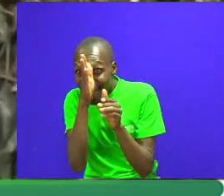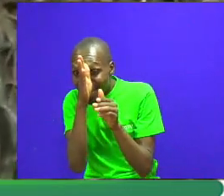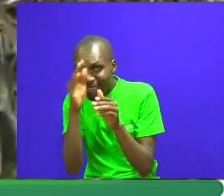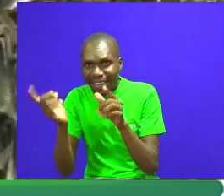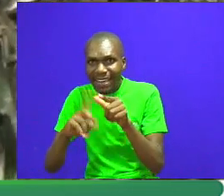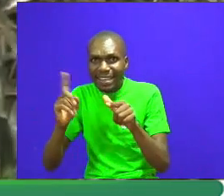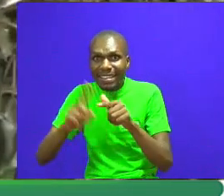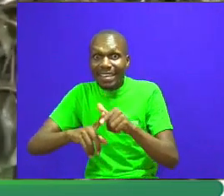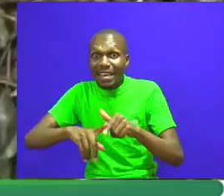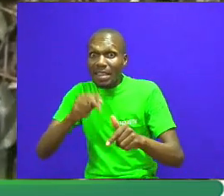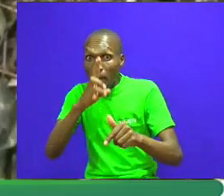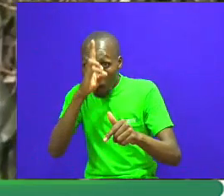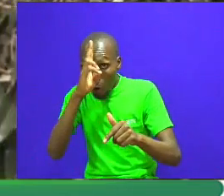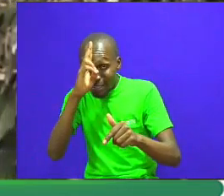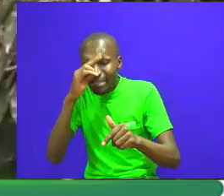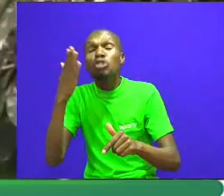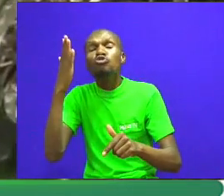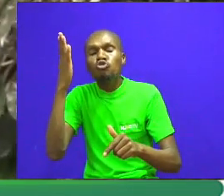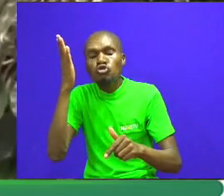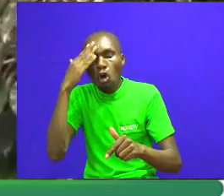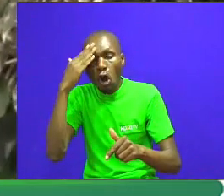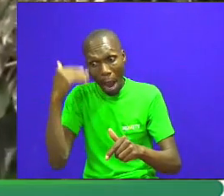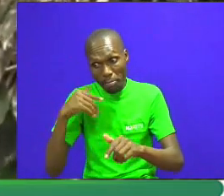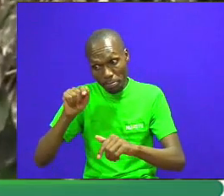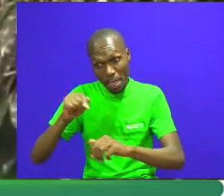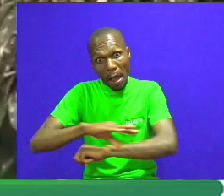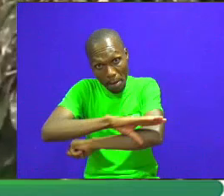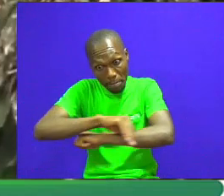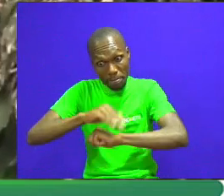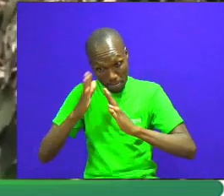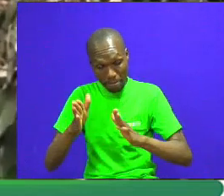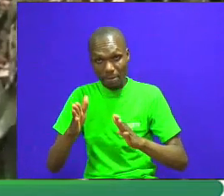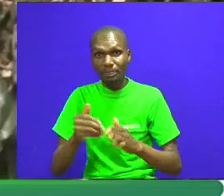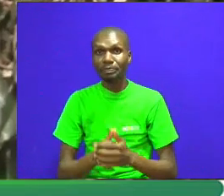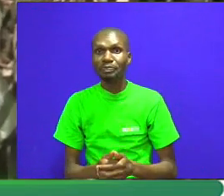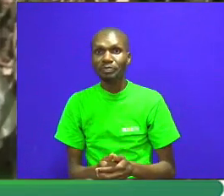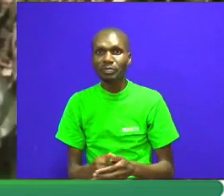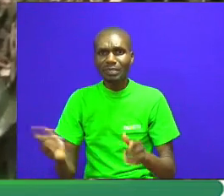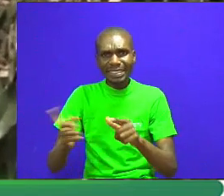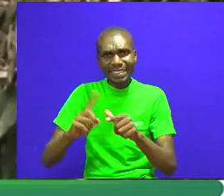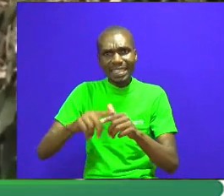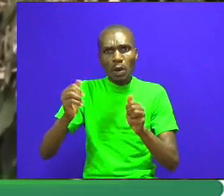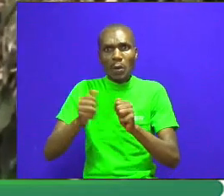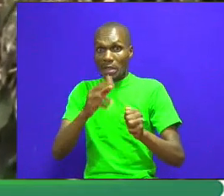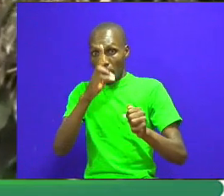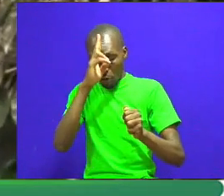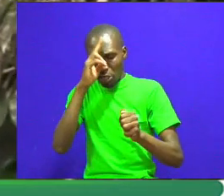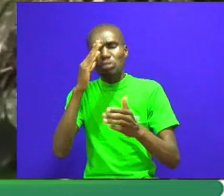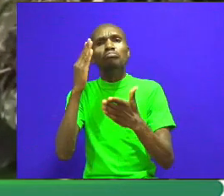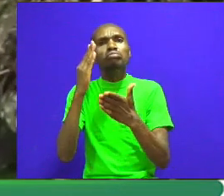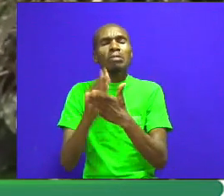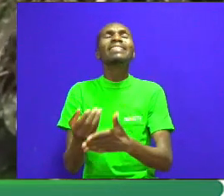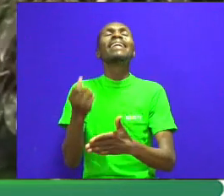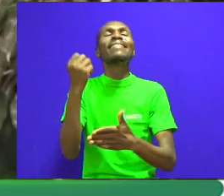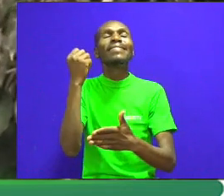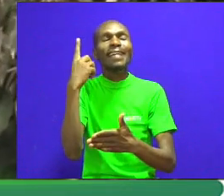Provincial administration wanajua ya kwamba kuna wezi pale. Hata kwa ubande wa askari wanajua kuna wezi